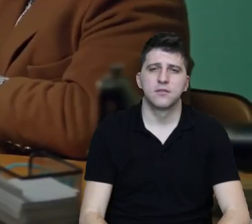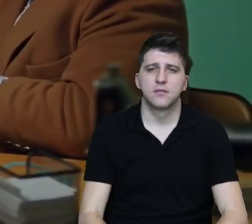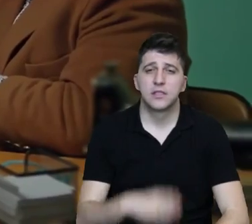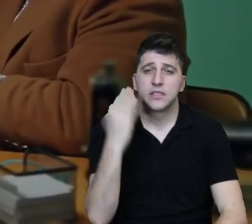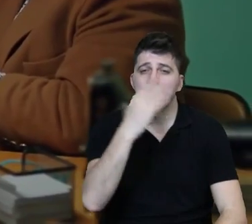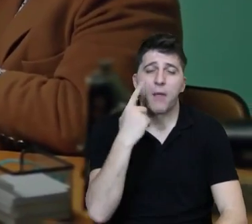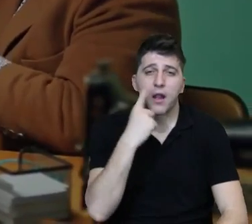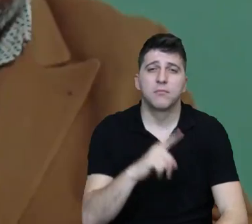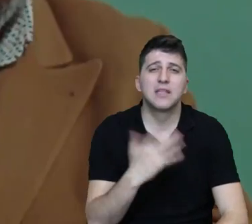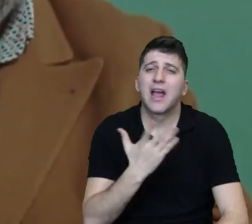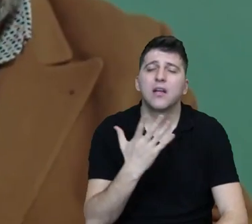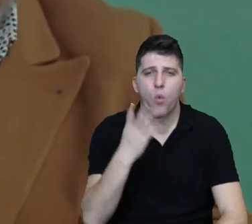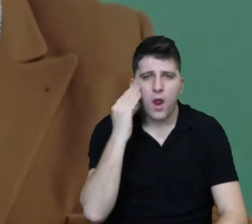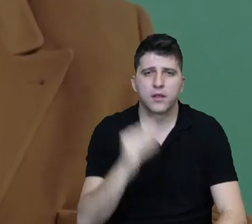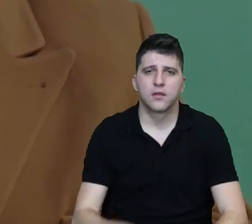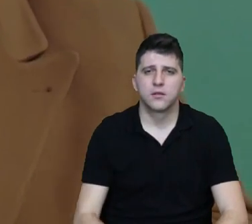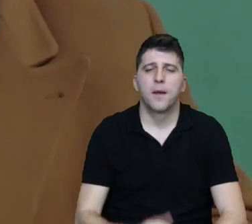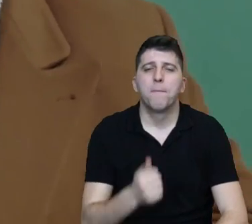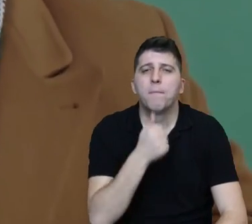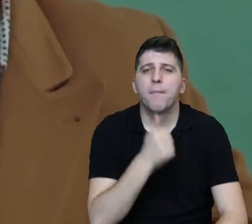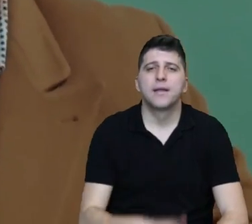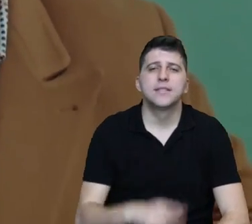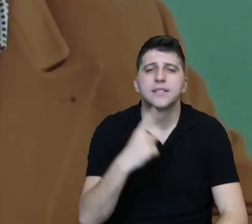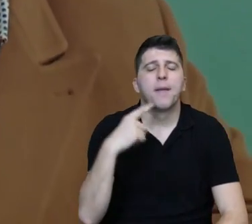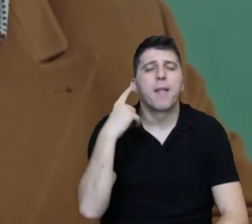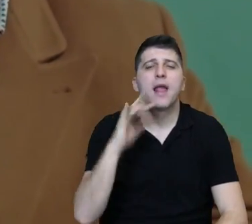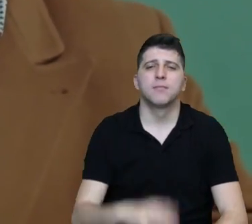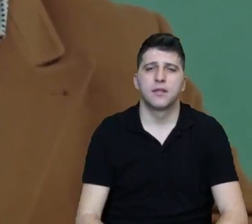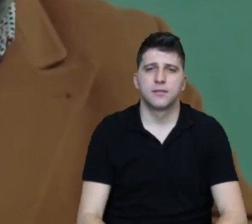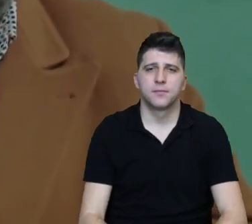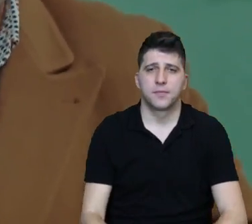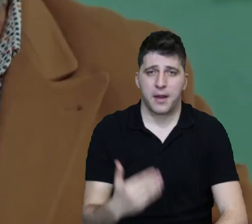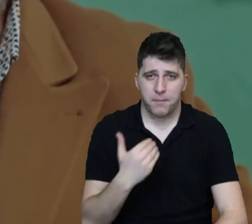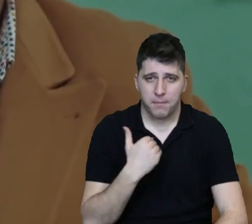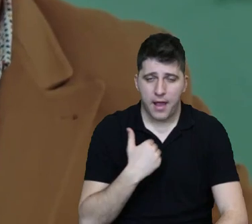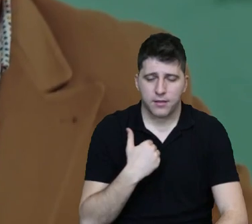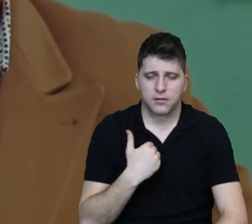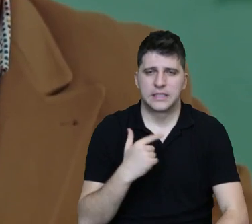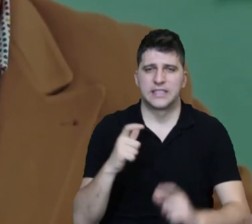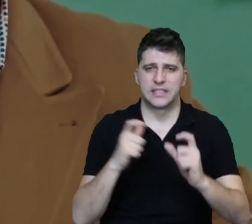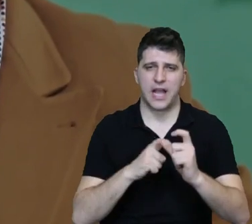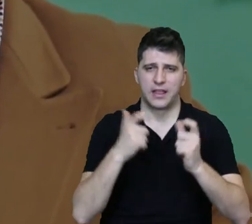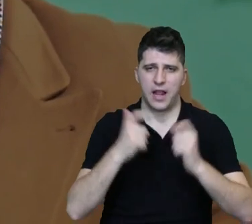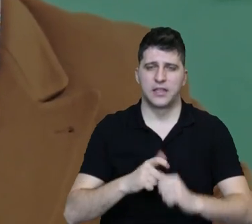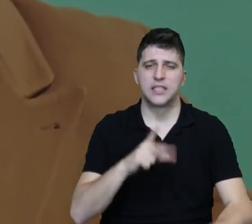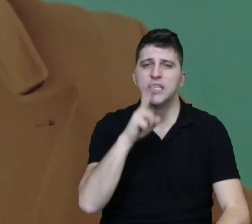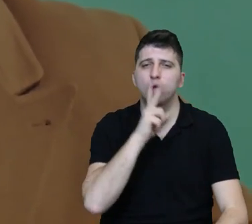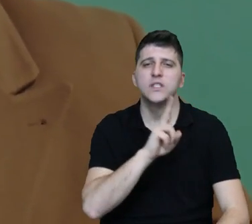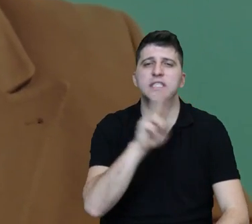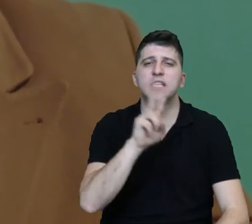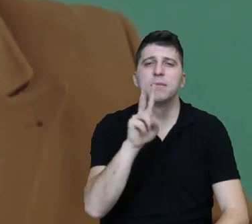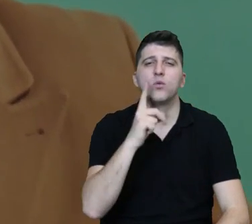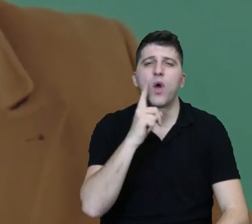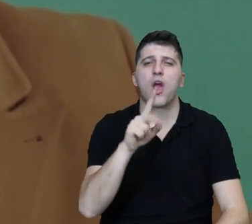Git bakalım karın ağrısı neymiş, öğren. Öf, baba sen merak etme. Ben ana santralden 220 volt